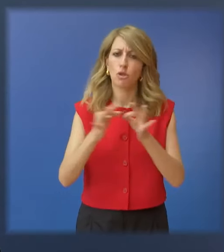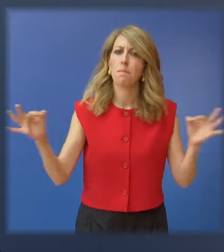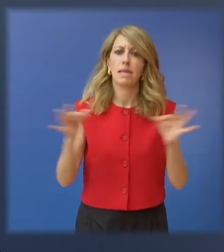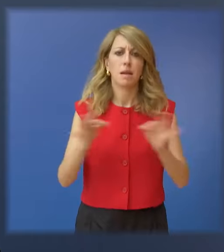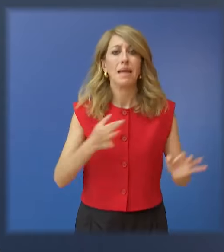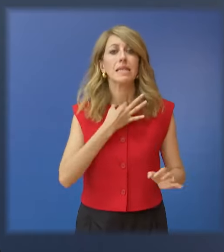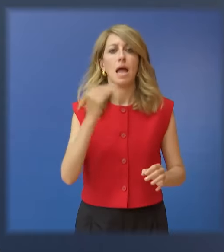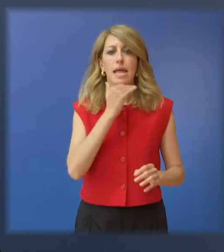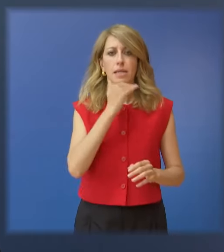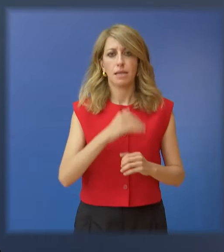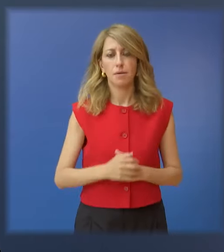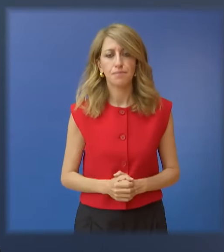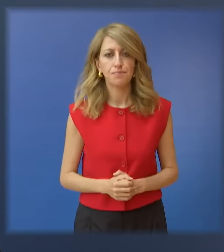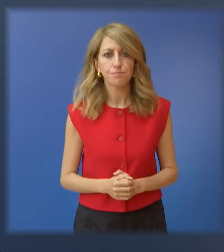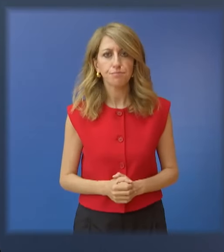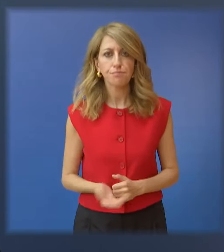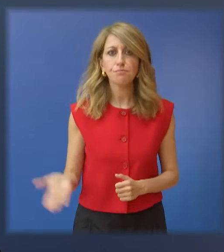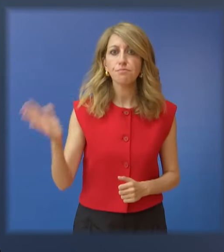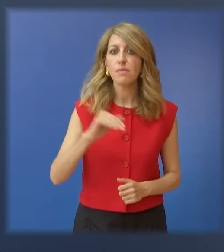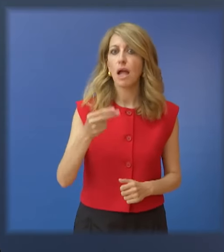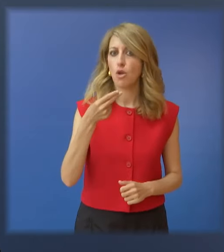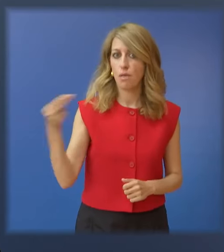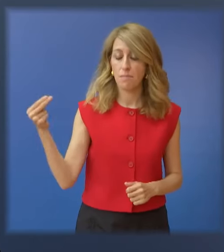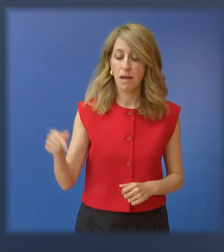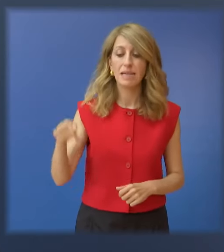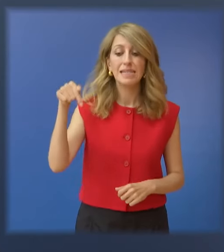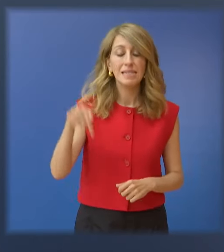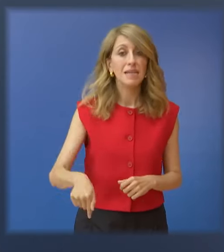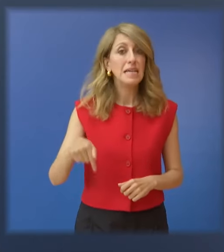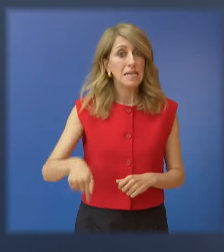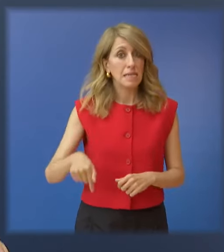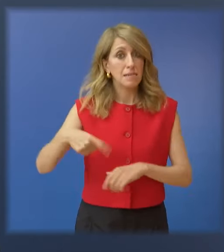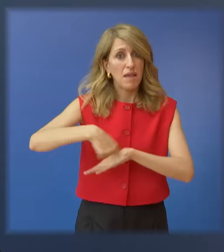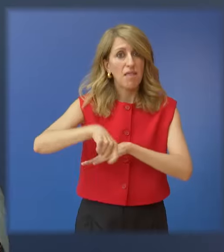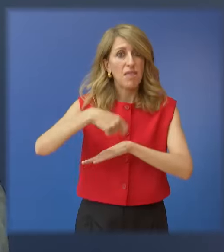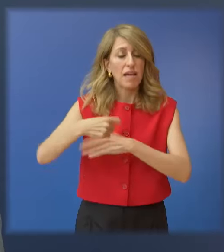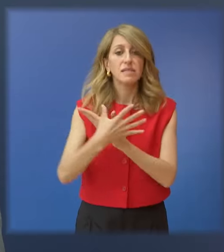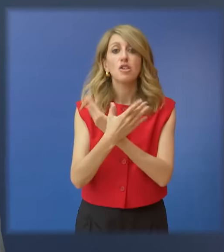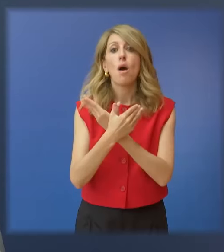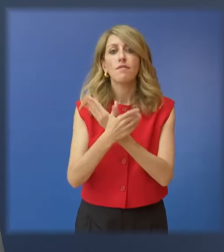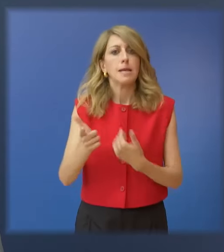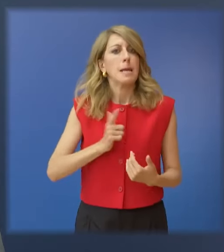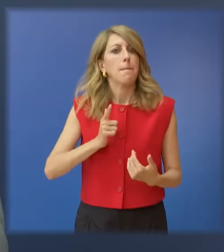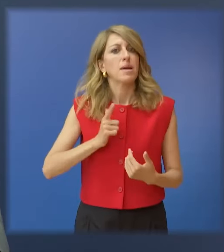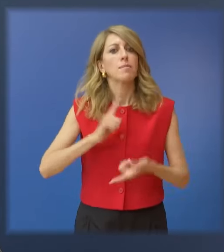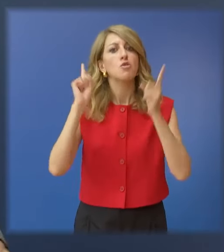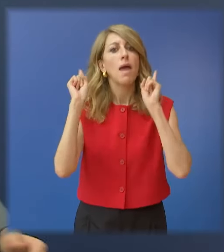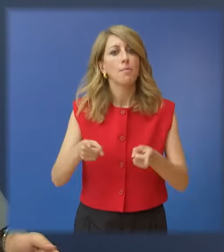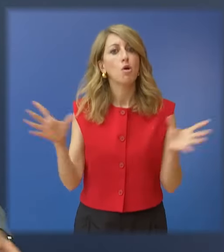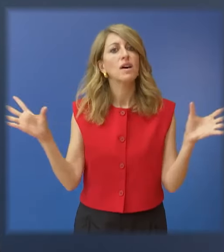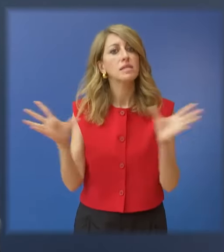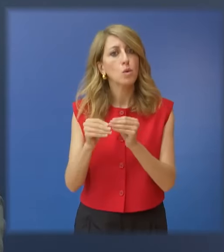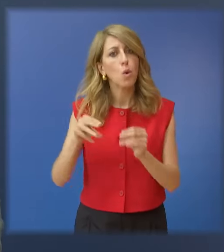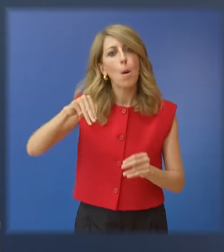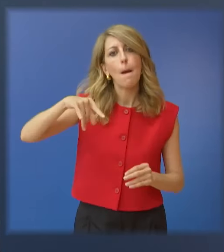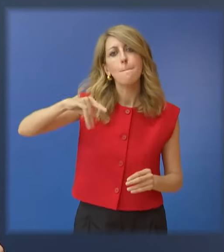κύριε εκπρόσωπο σήμερα σστο εφετείο τυράννων αναμένεται η έκδοση της απόφασης για τον κύριο μπελερη εαν αυτός ο άνθρωπος παραμείνει στη φυλακή